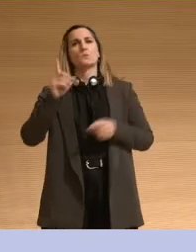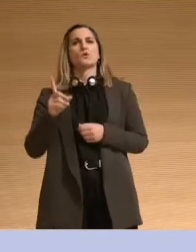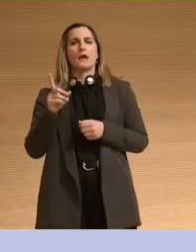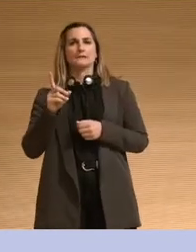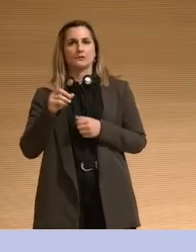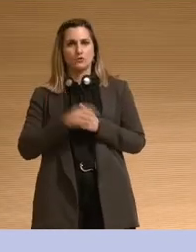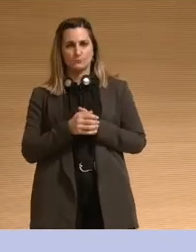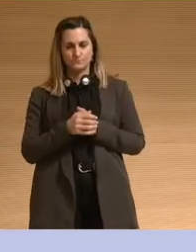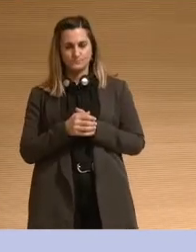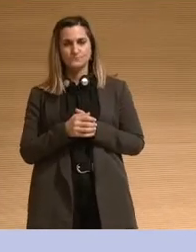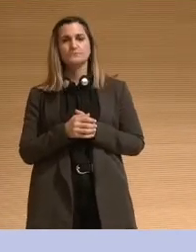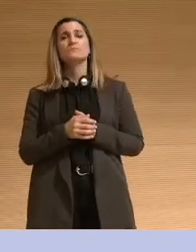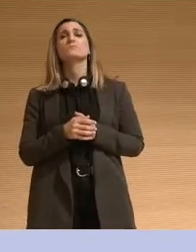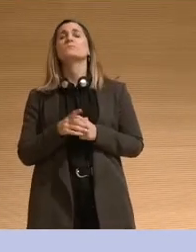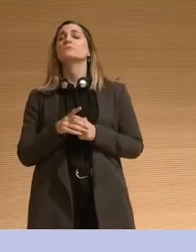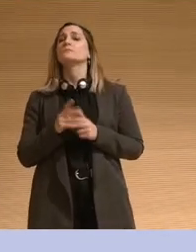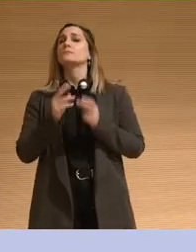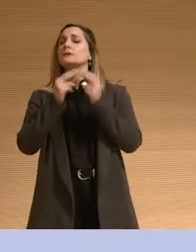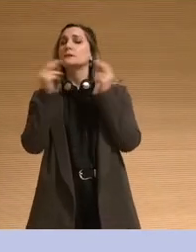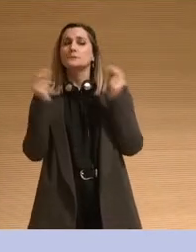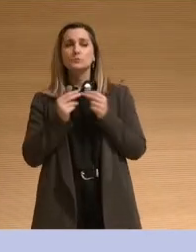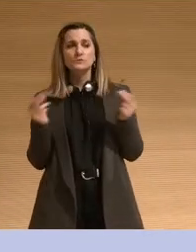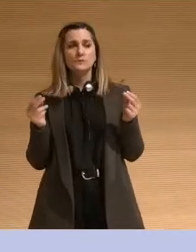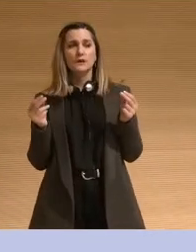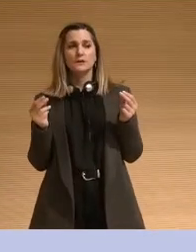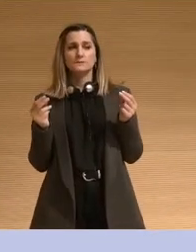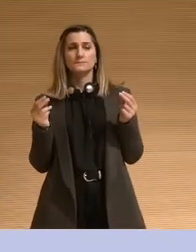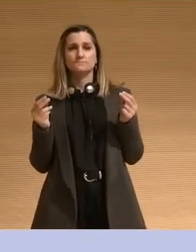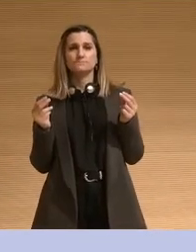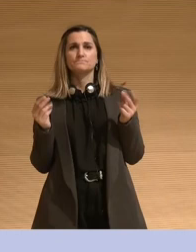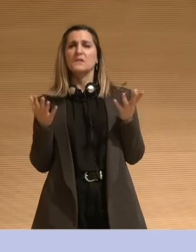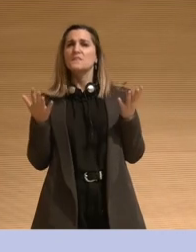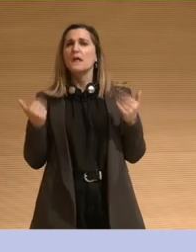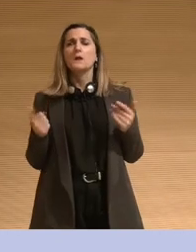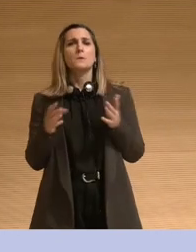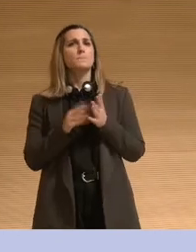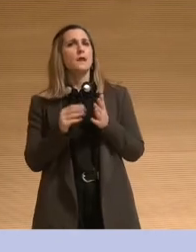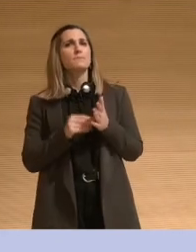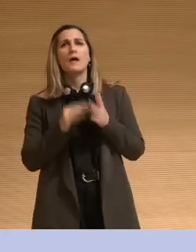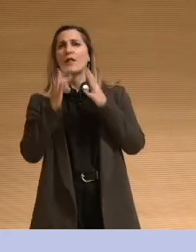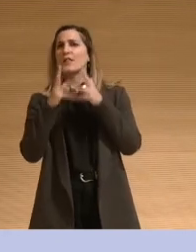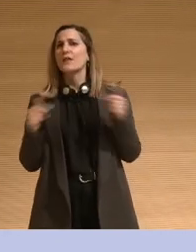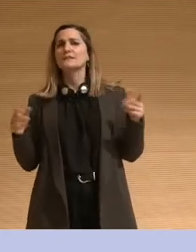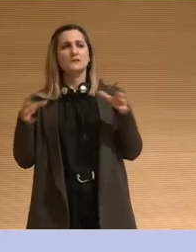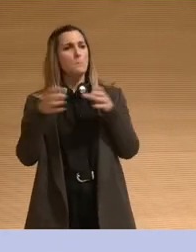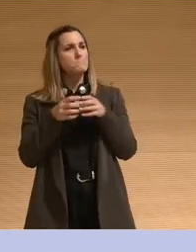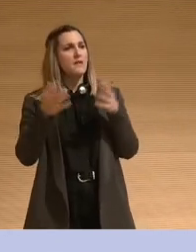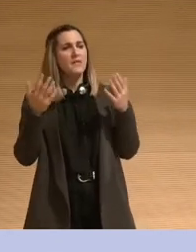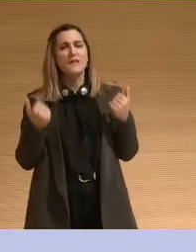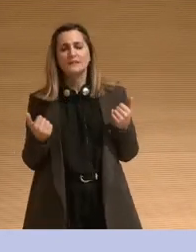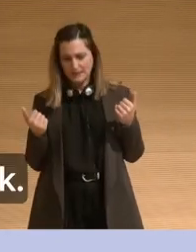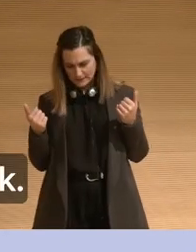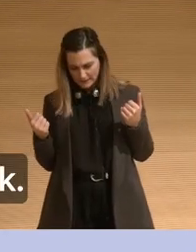έτσι δικαιολογείται το ότι δεν έχουν διάφορες ομάδες θεατρικές, μουσικές ή